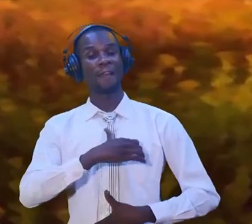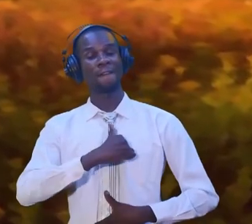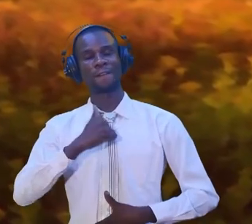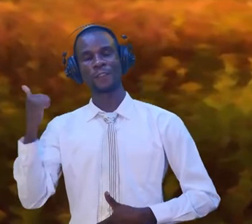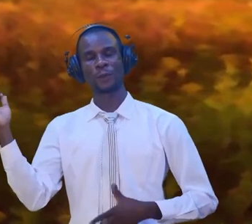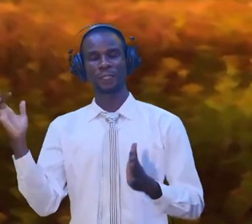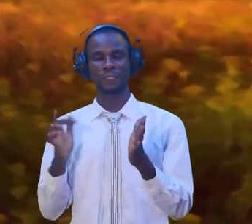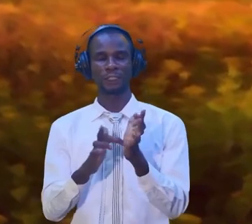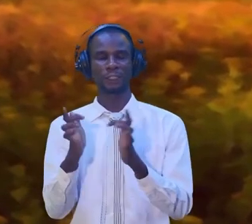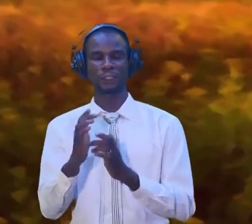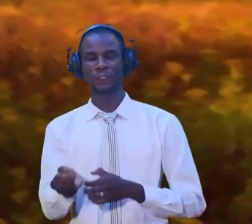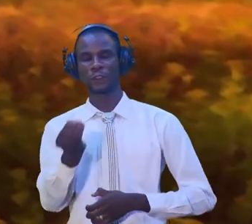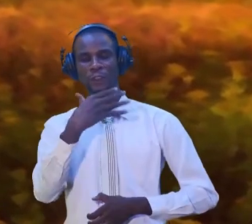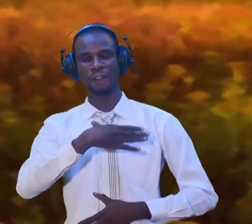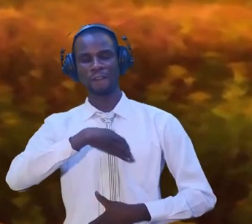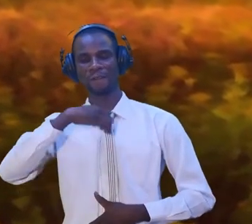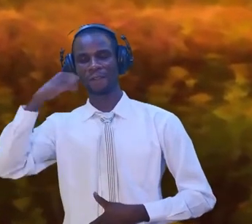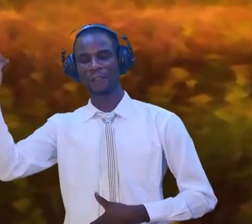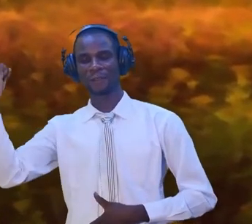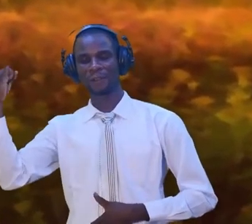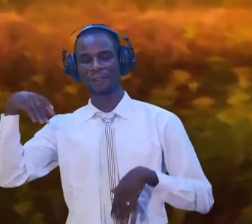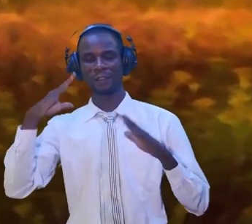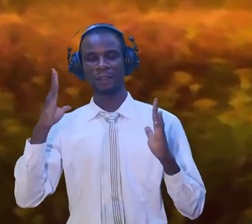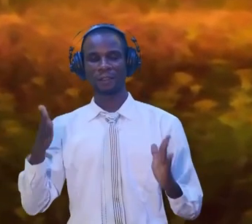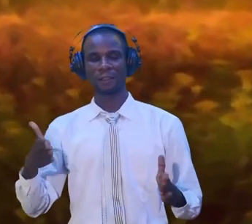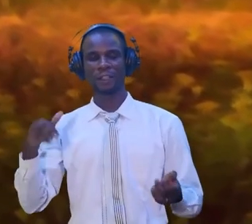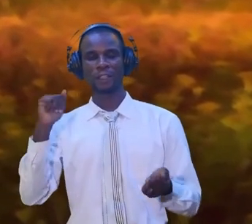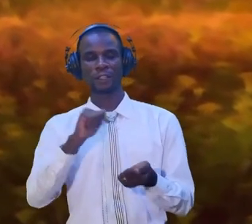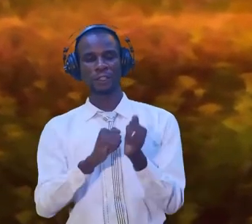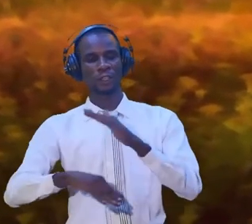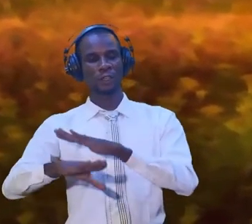alipofufuka. Na kupitia ushindi wa Yesu sisi sote ni washindi.